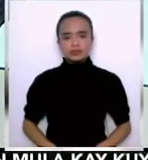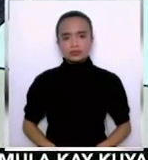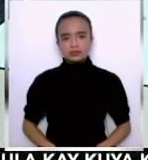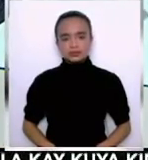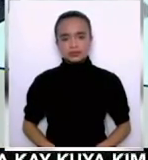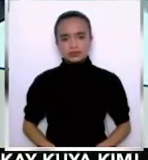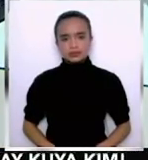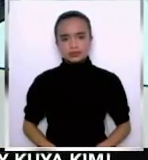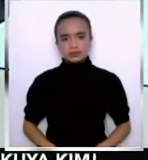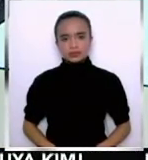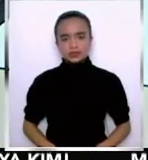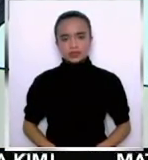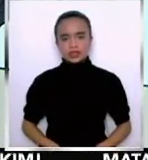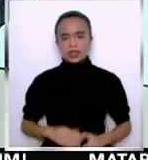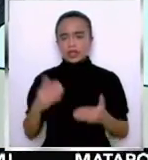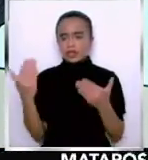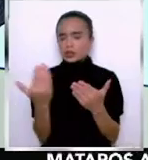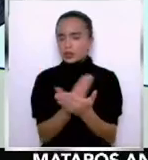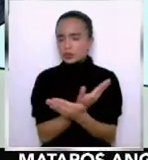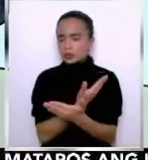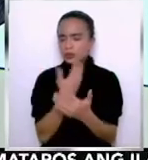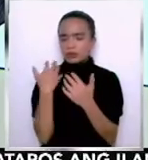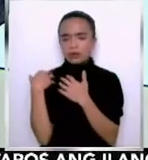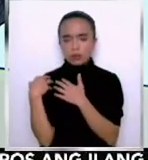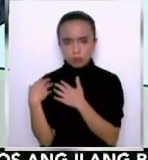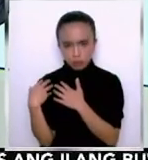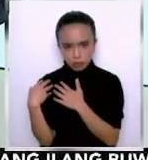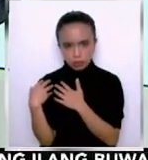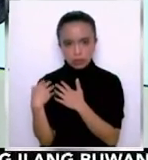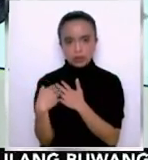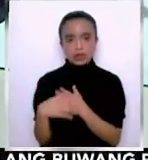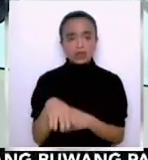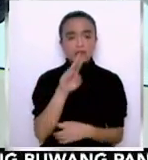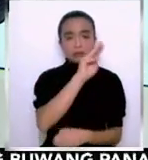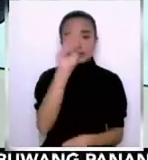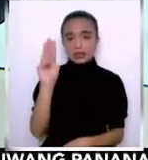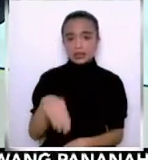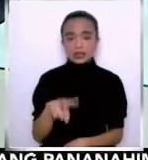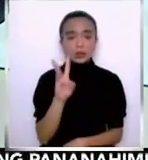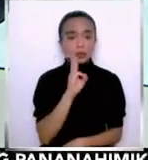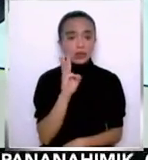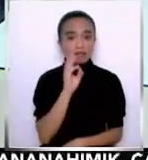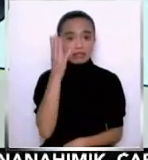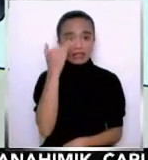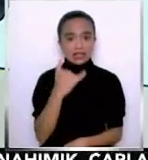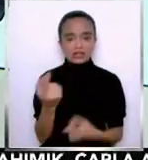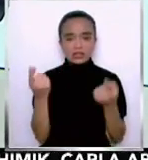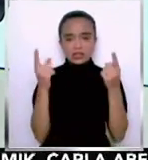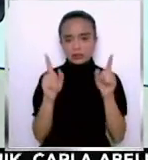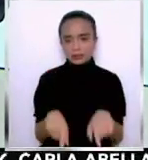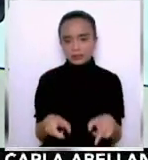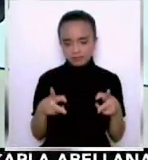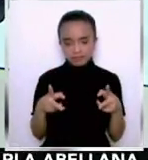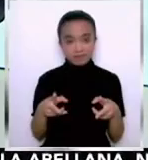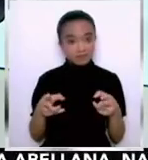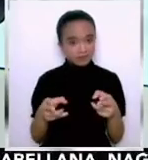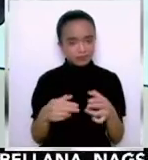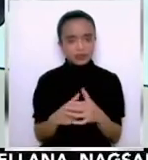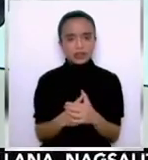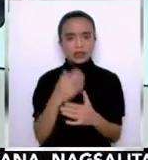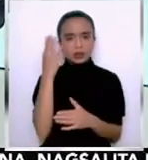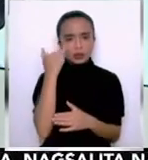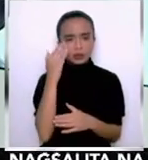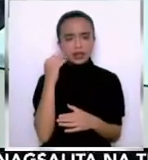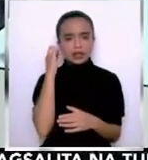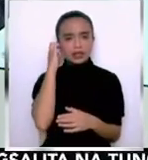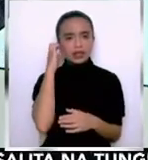Panibagong kalbaryo para sa ilang sineserbisyuhan ng Maynila na apektado ng water interruption sa Southern Metro Manila. Hahaba pa kasi ang panahong